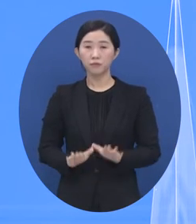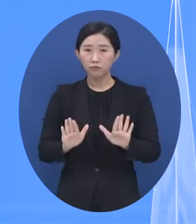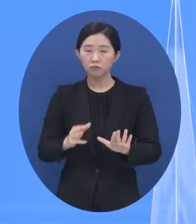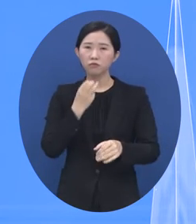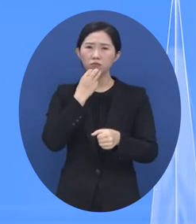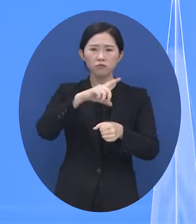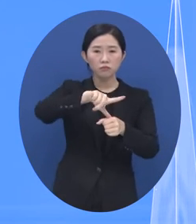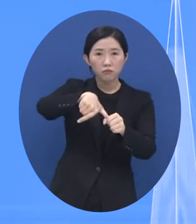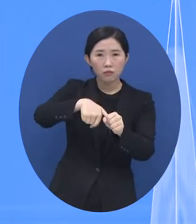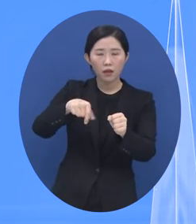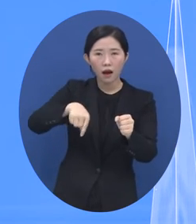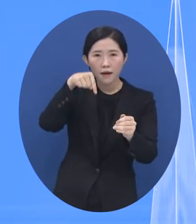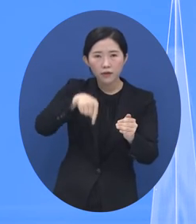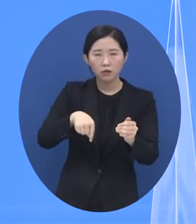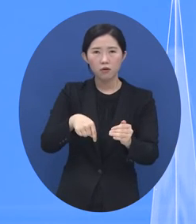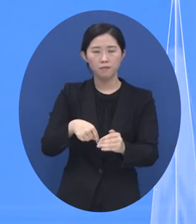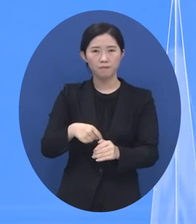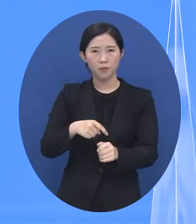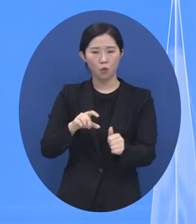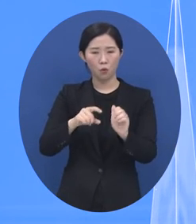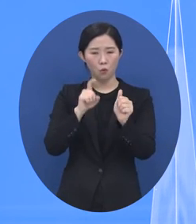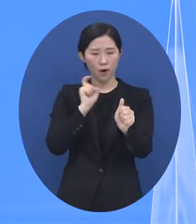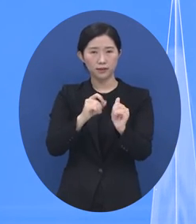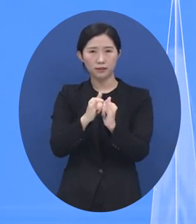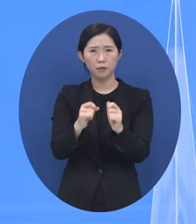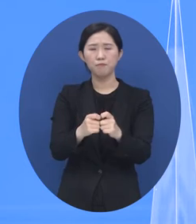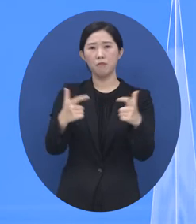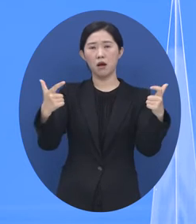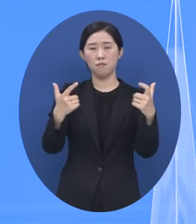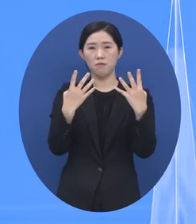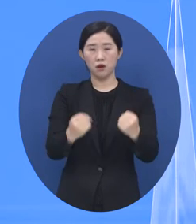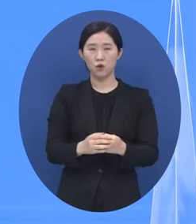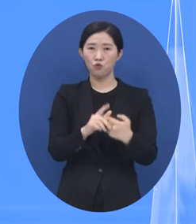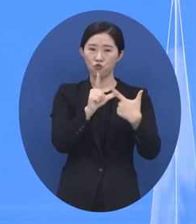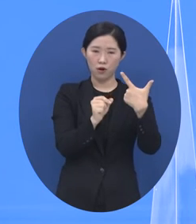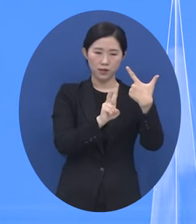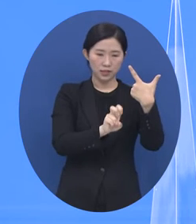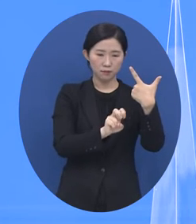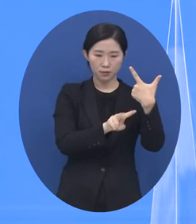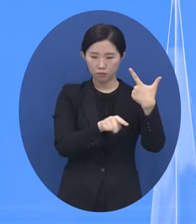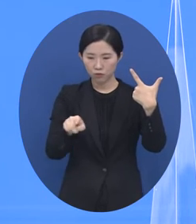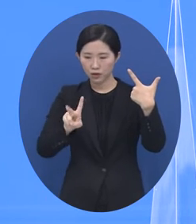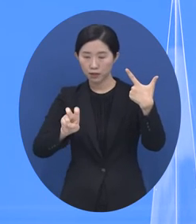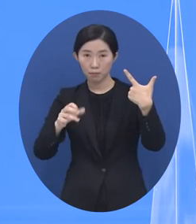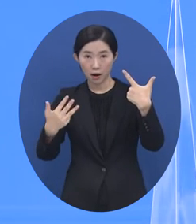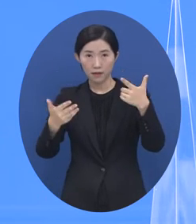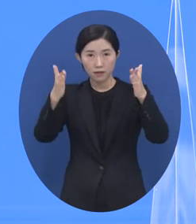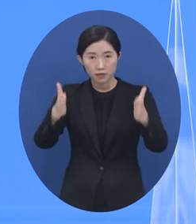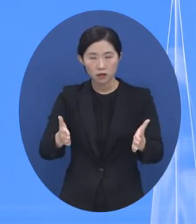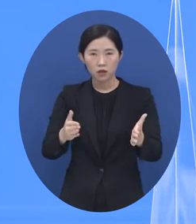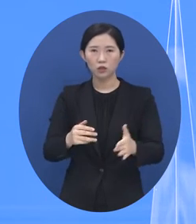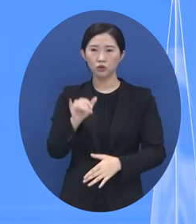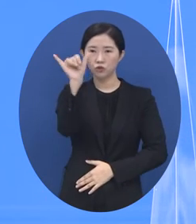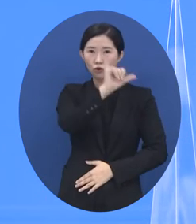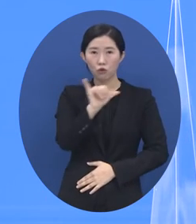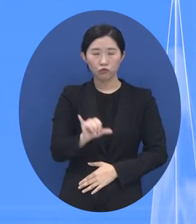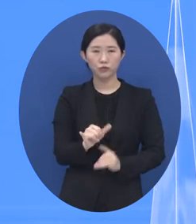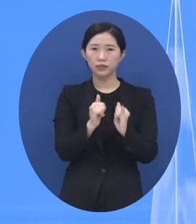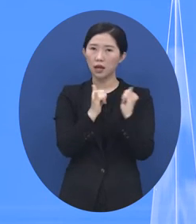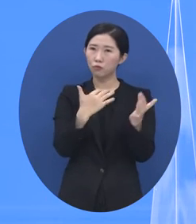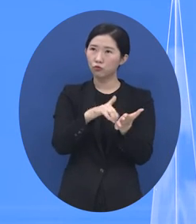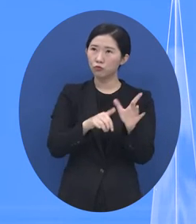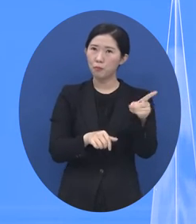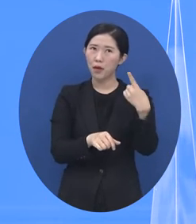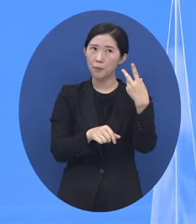수도권은 여전히 신규 감염 발생이 많습니다. 6월 22일부터 28일 사이 전국에서 인구 100만